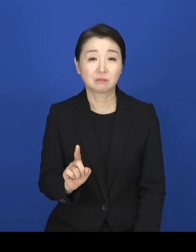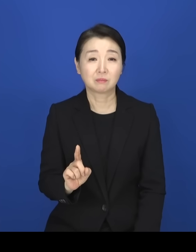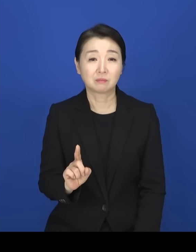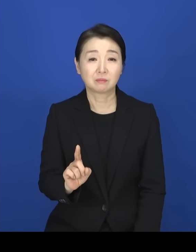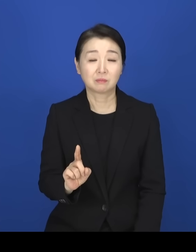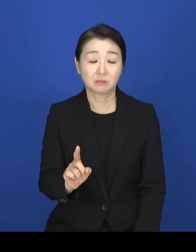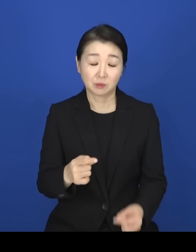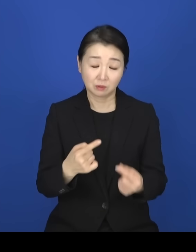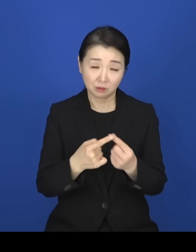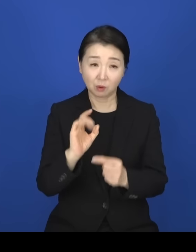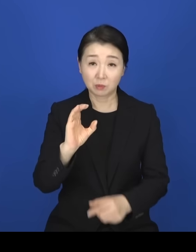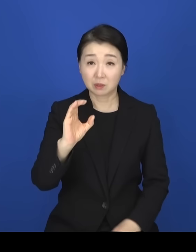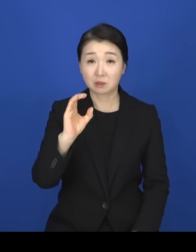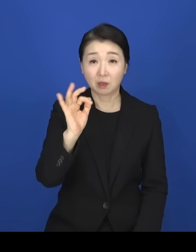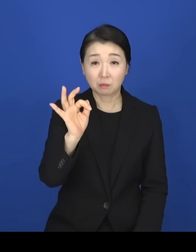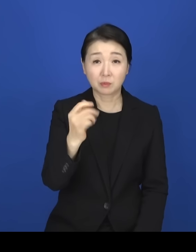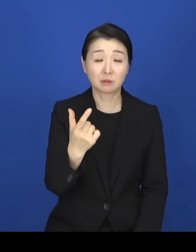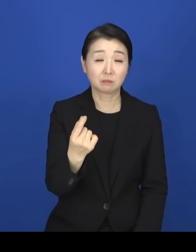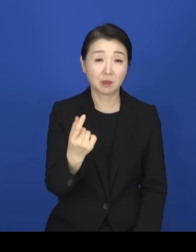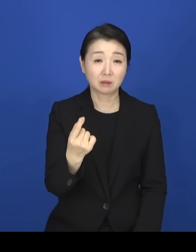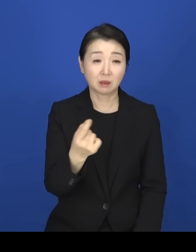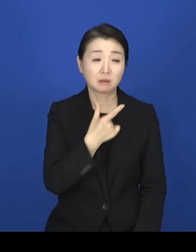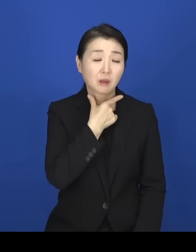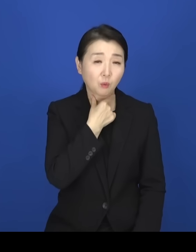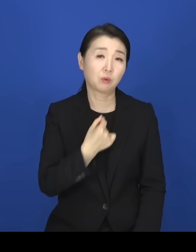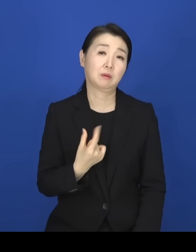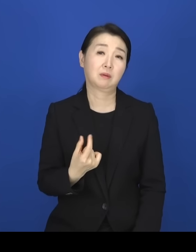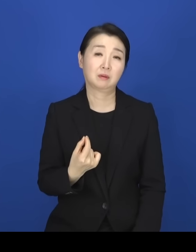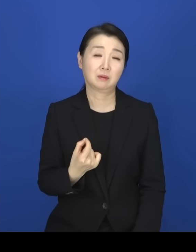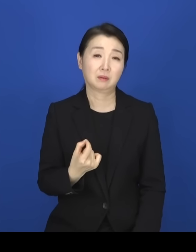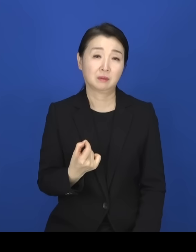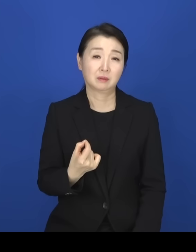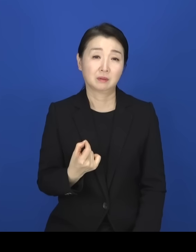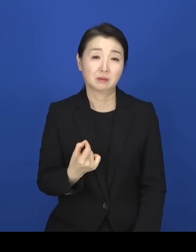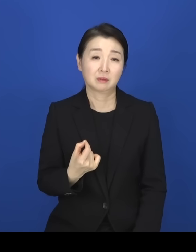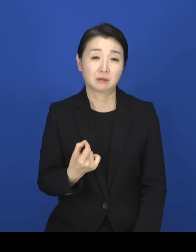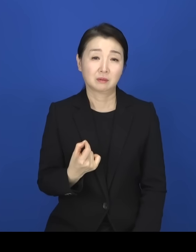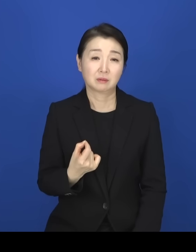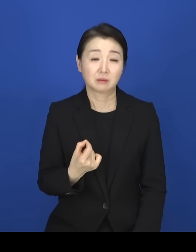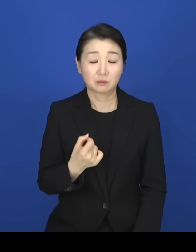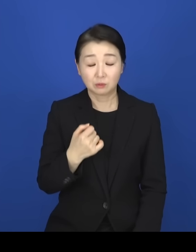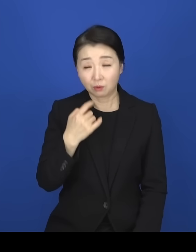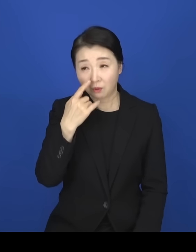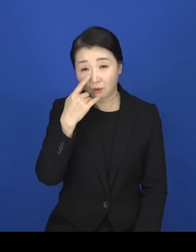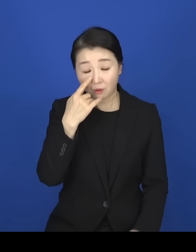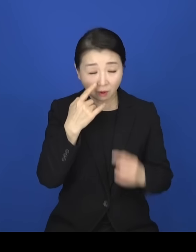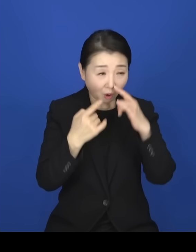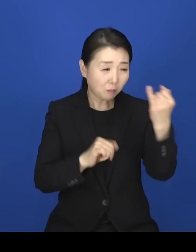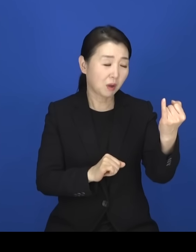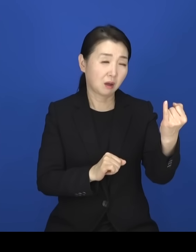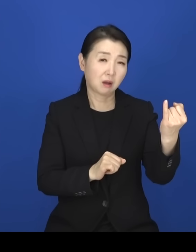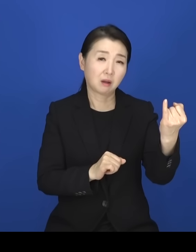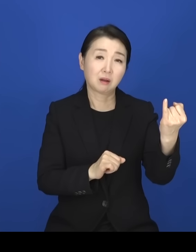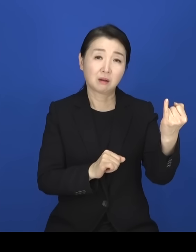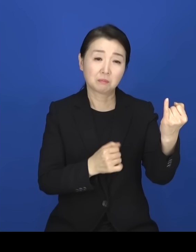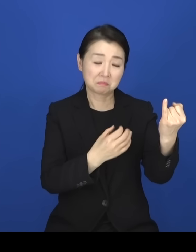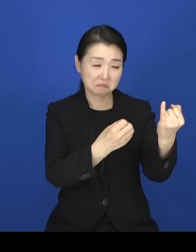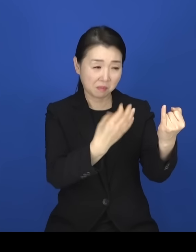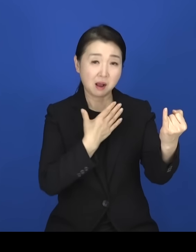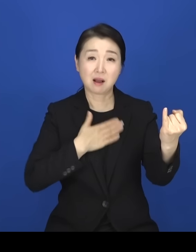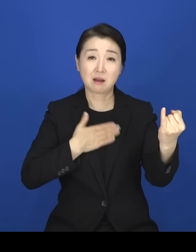첫 CF인데 좀 하고 싶다. 그랬더니 또 어머니가 아직도 조금 음성이 좀 생각이 나요.